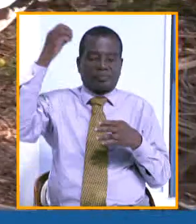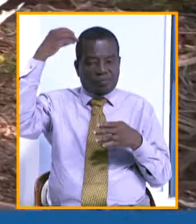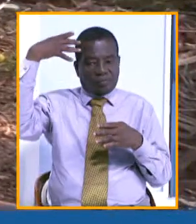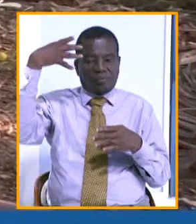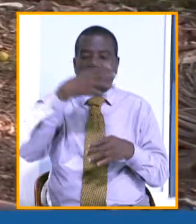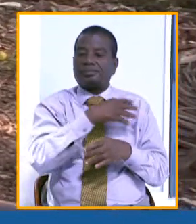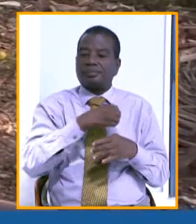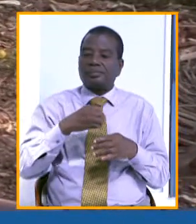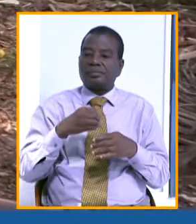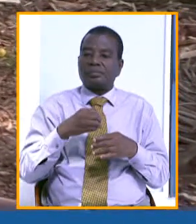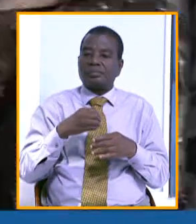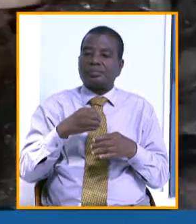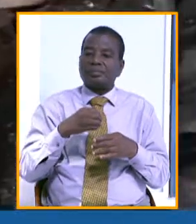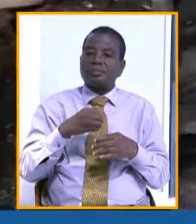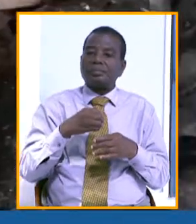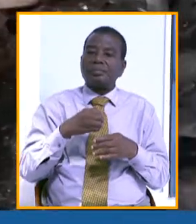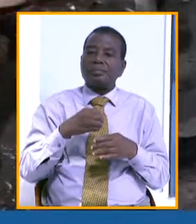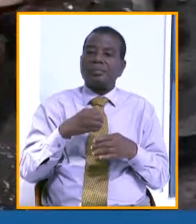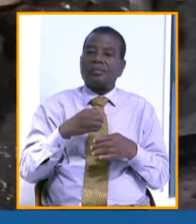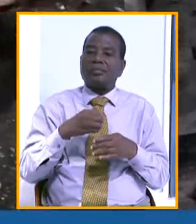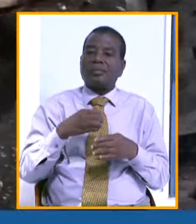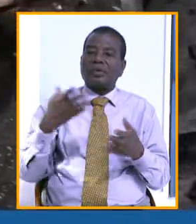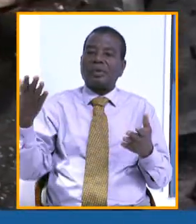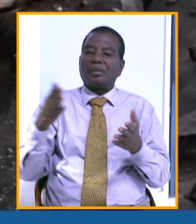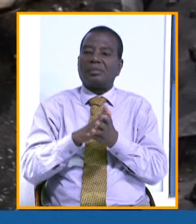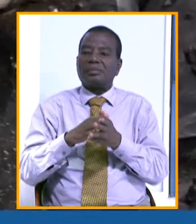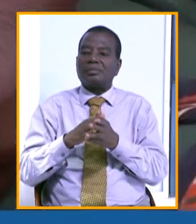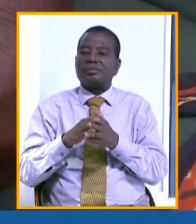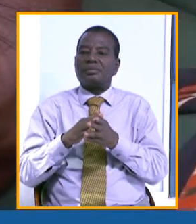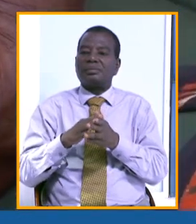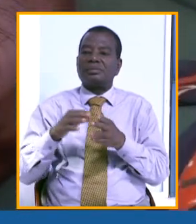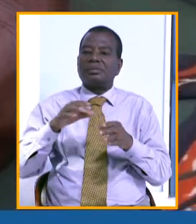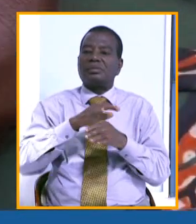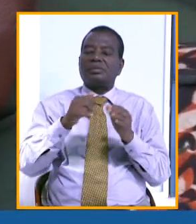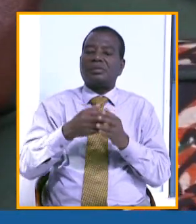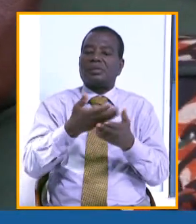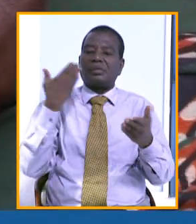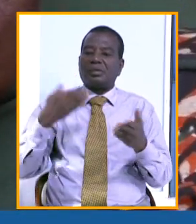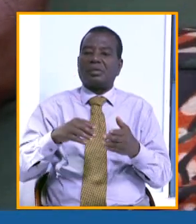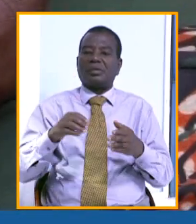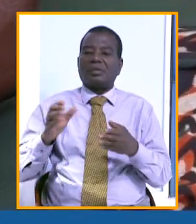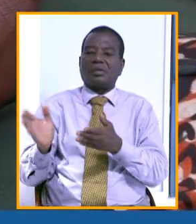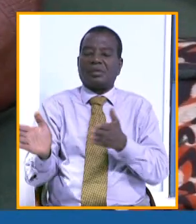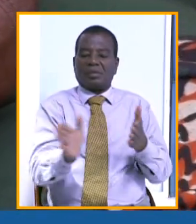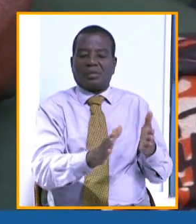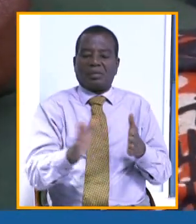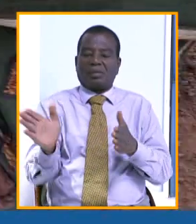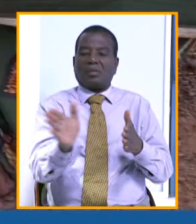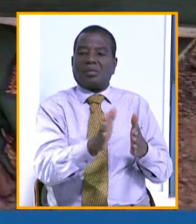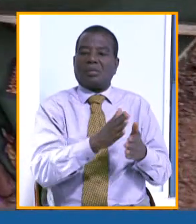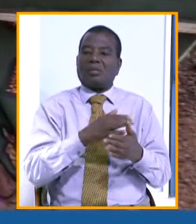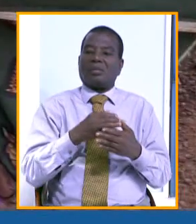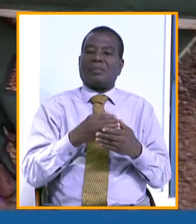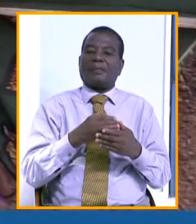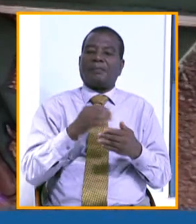de pulpage et lavage des graines. Cuisson et extraction des amandes avant le séchage et la mise sur le marché.